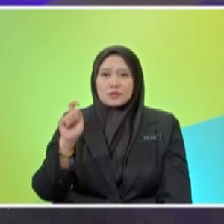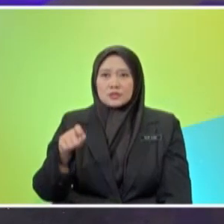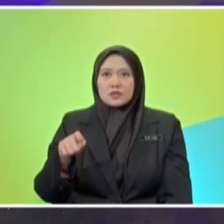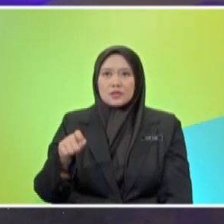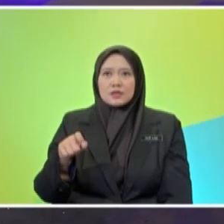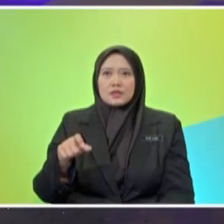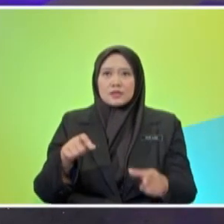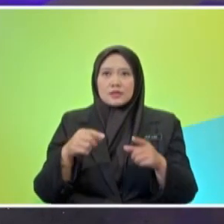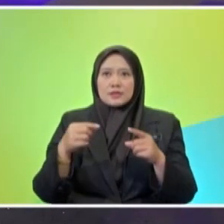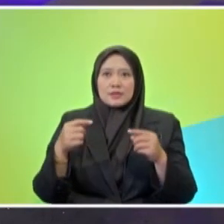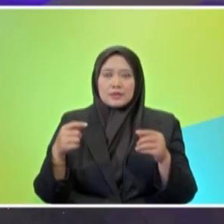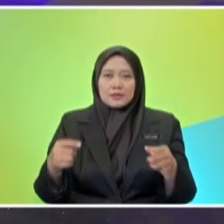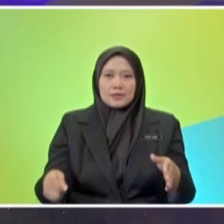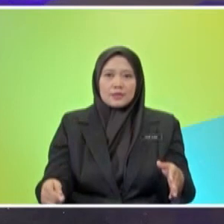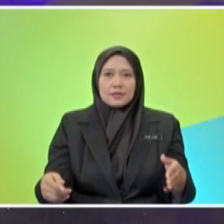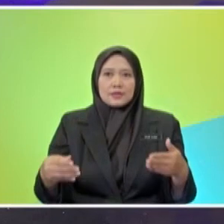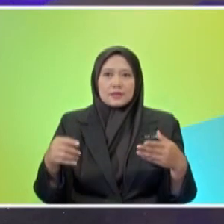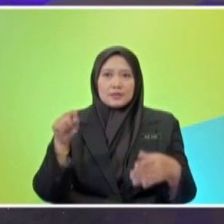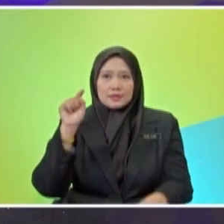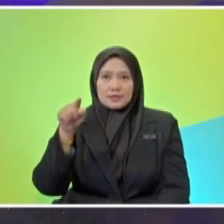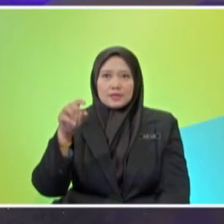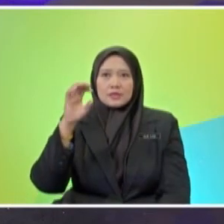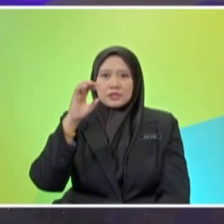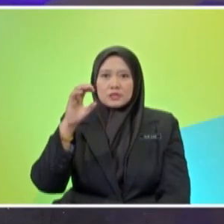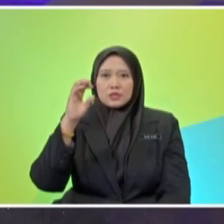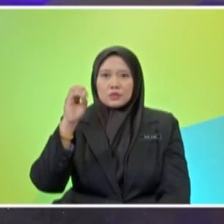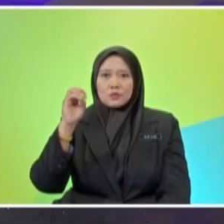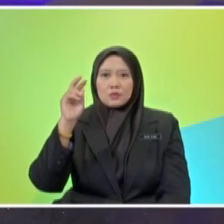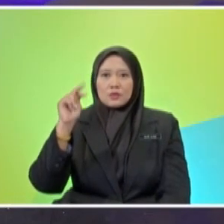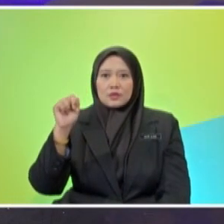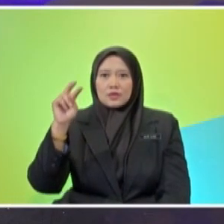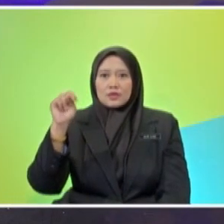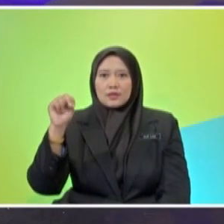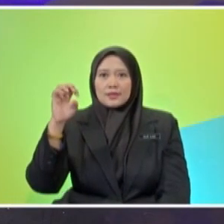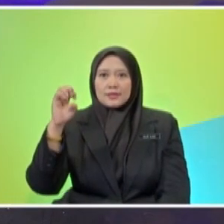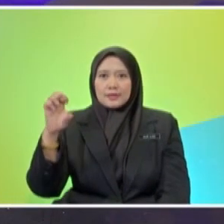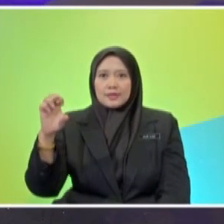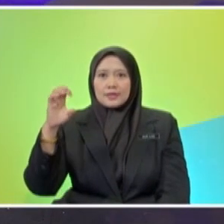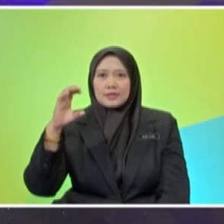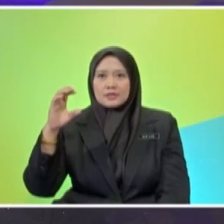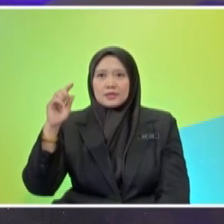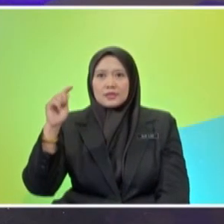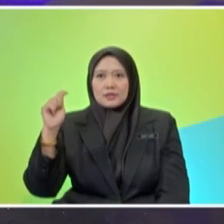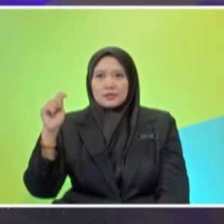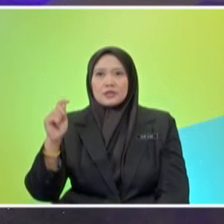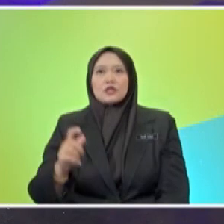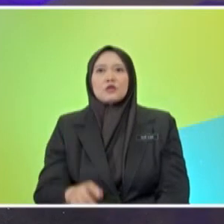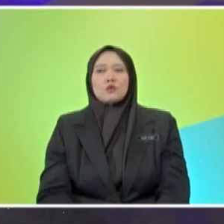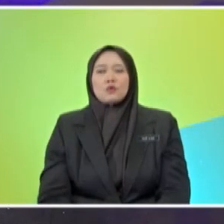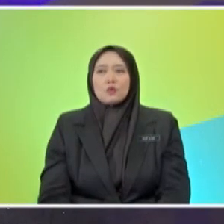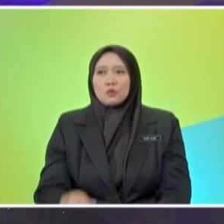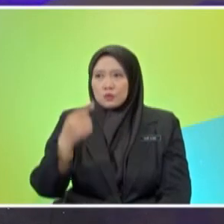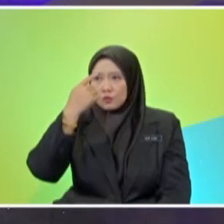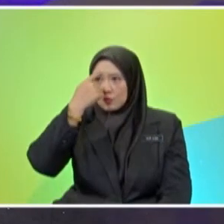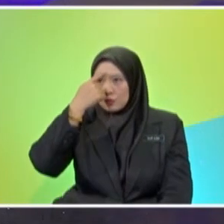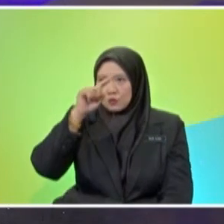dulu. Okey. Show all connectable devices. Okey. Kita pilih mana cikgu? Ini kita akan ujilah